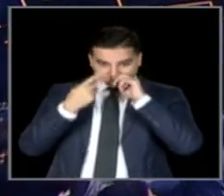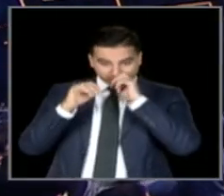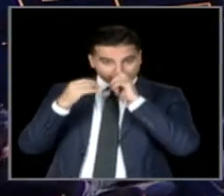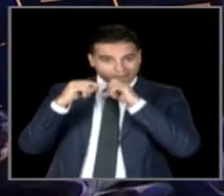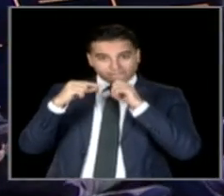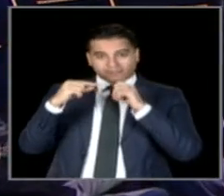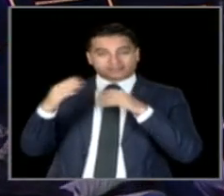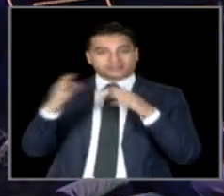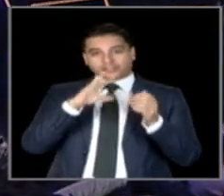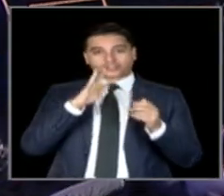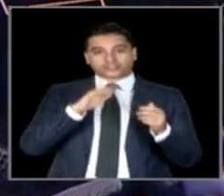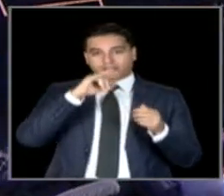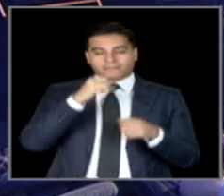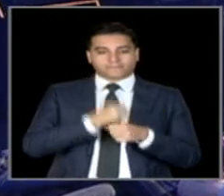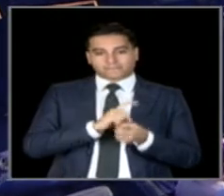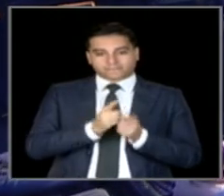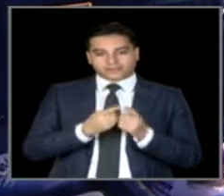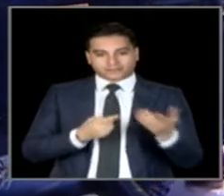هشام تفضل مكاني.